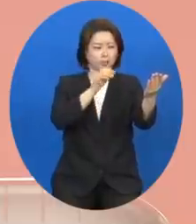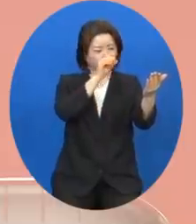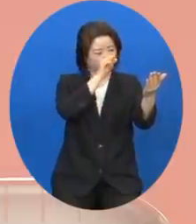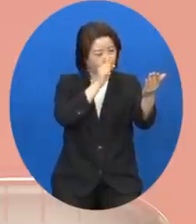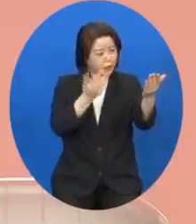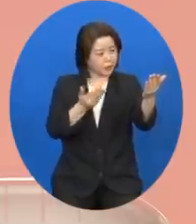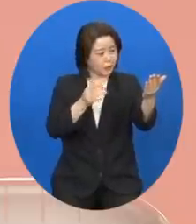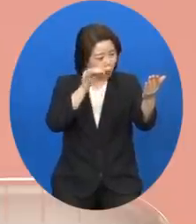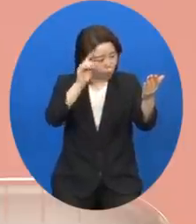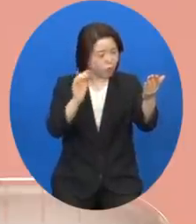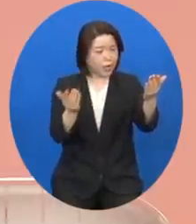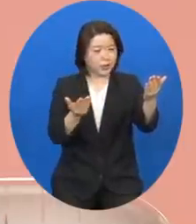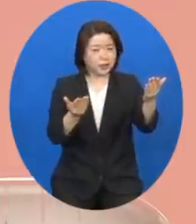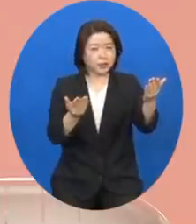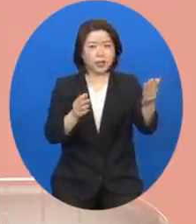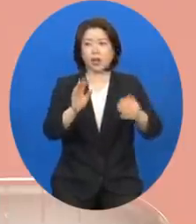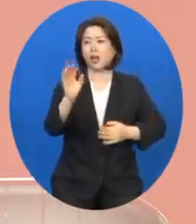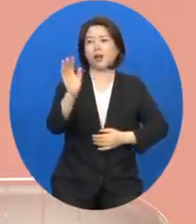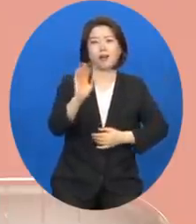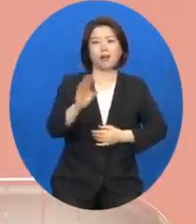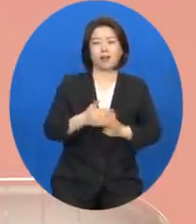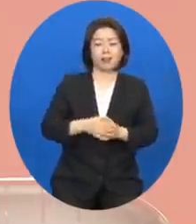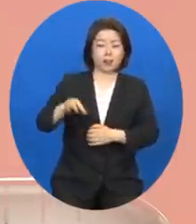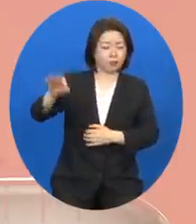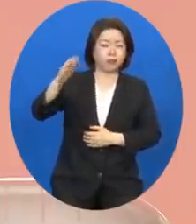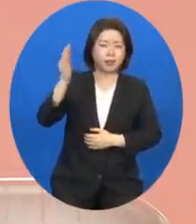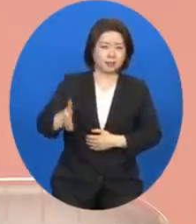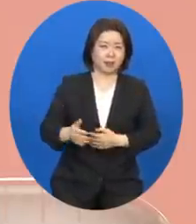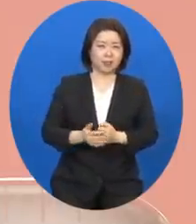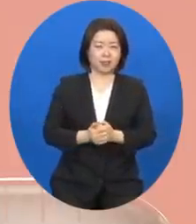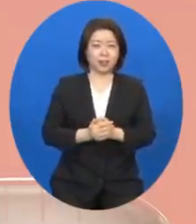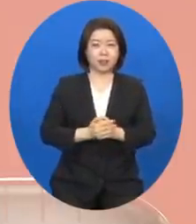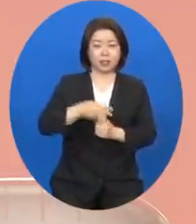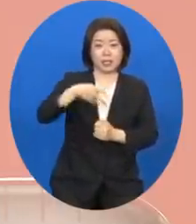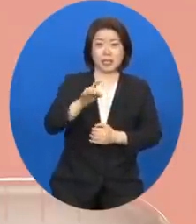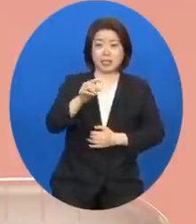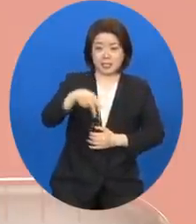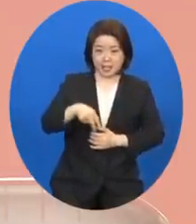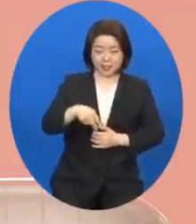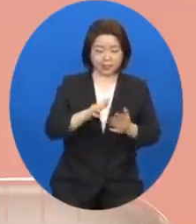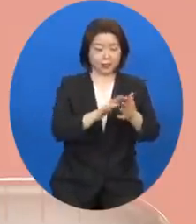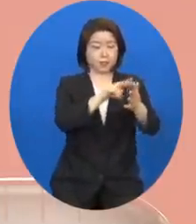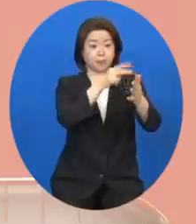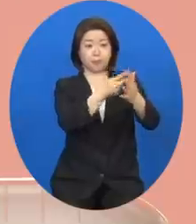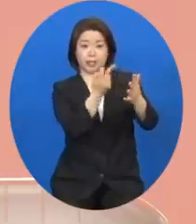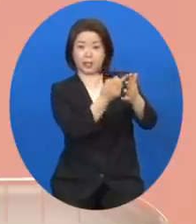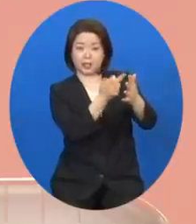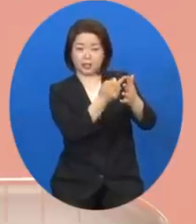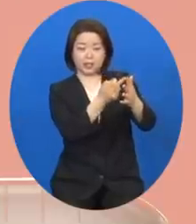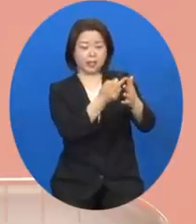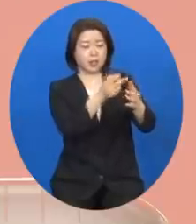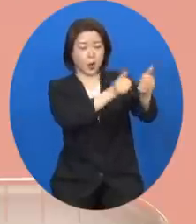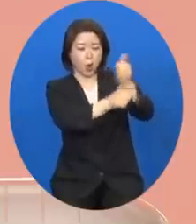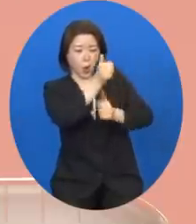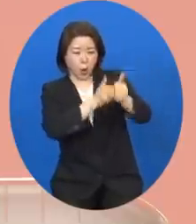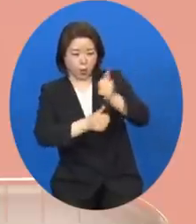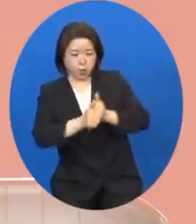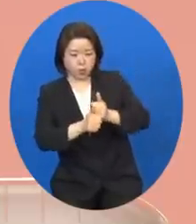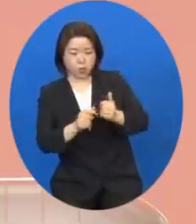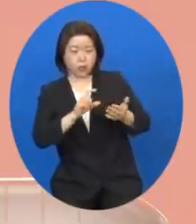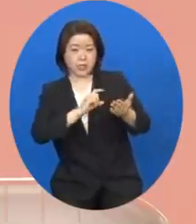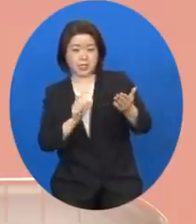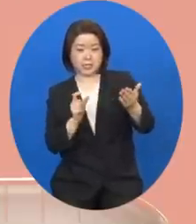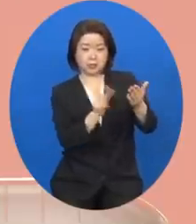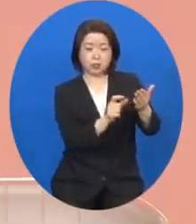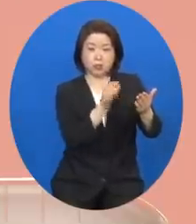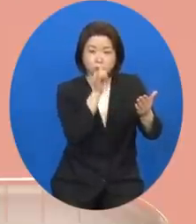같습니까? 절대로 무시하면 안 됩니다. 그 셋의 후손들의 명단 속에 들어갔다는 것, 그게